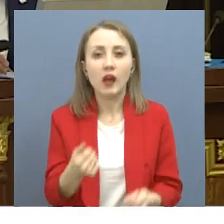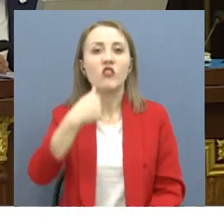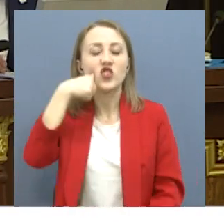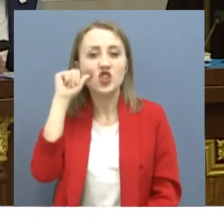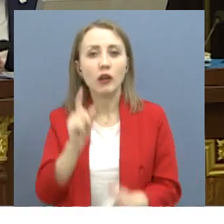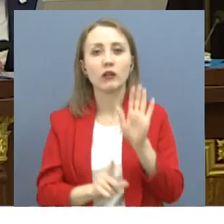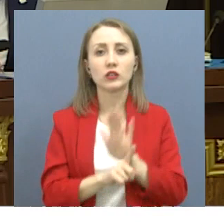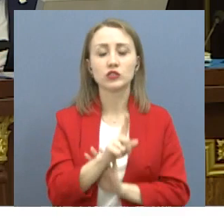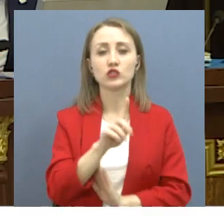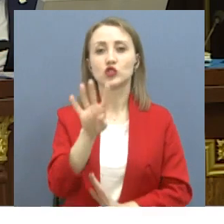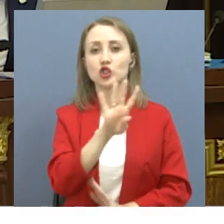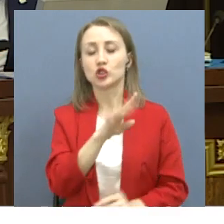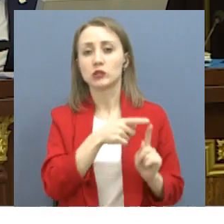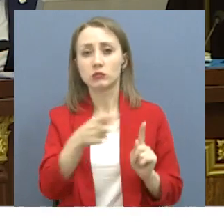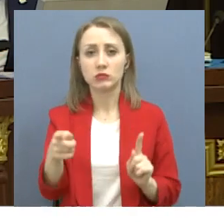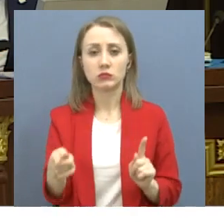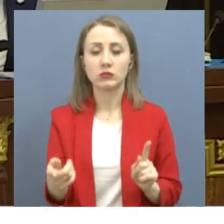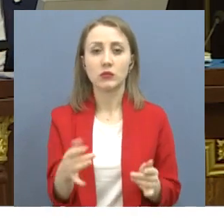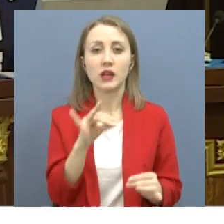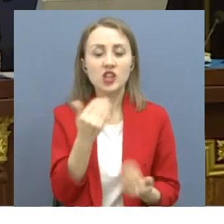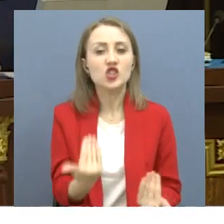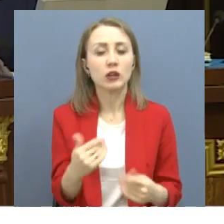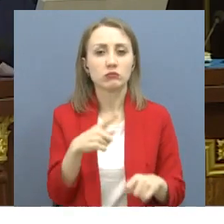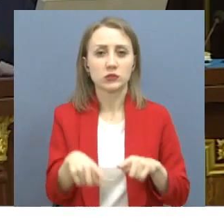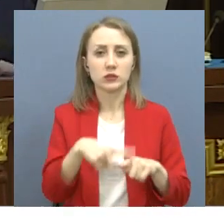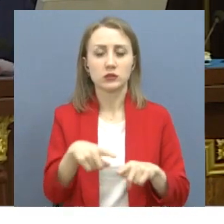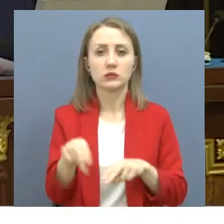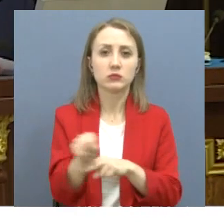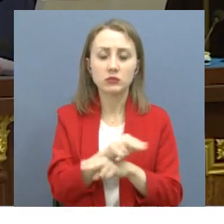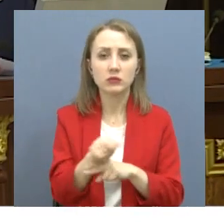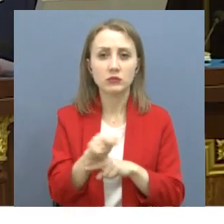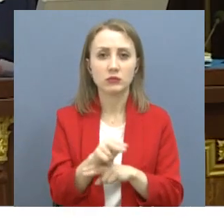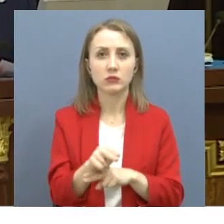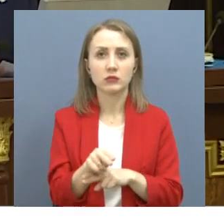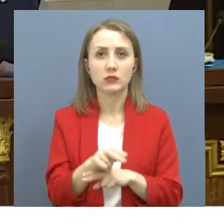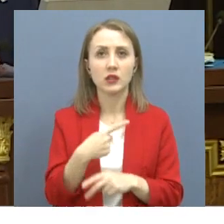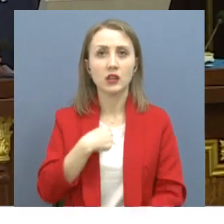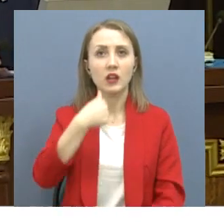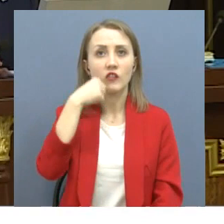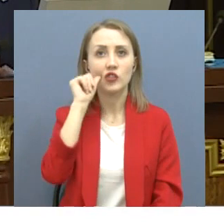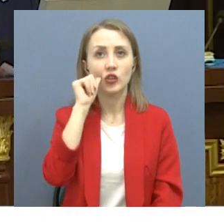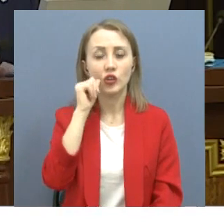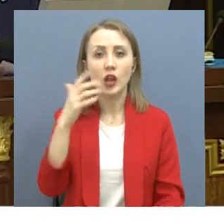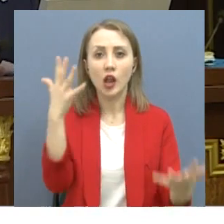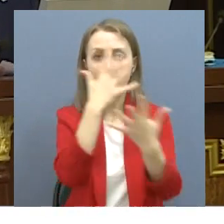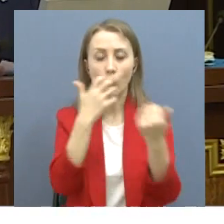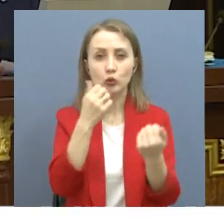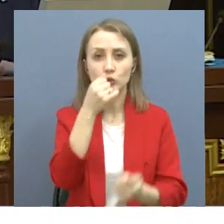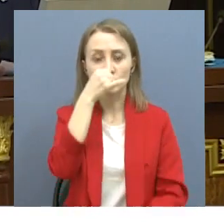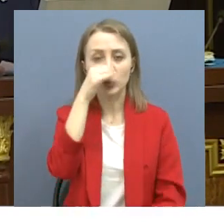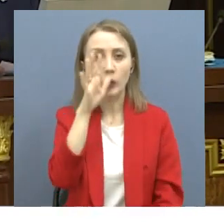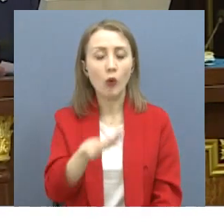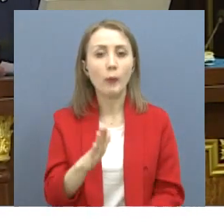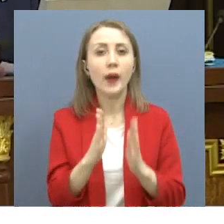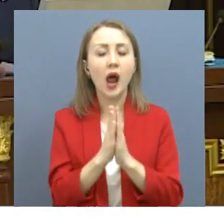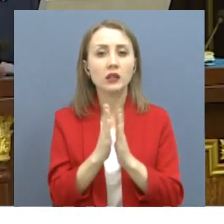от 16:00 и туда позже, поэтому тут отрабатывайте. Вовремя реагируйте. Я вчера ночью вынужден был поднять вашу пресс-службу для того, чтобы